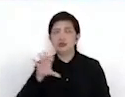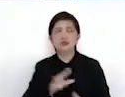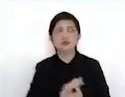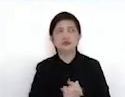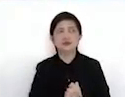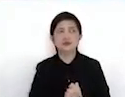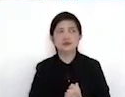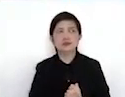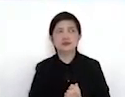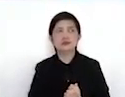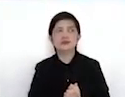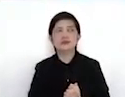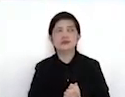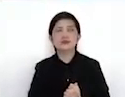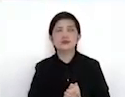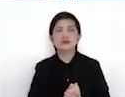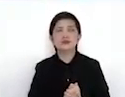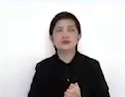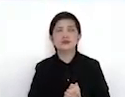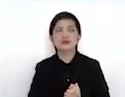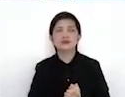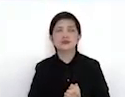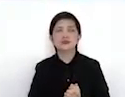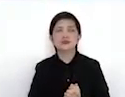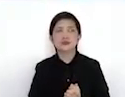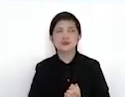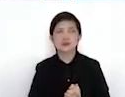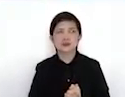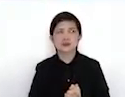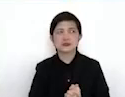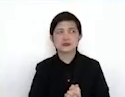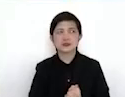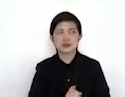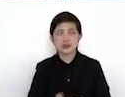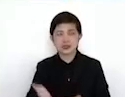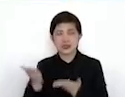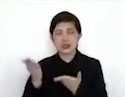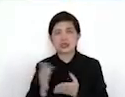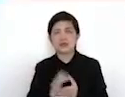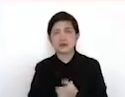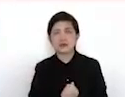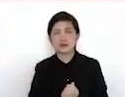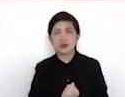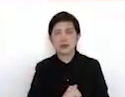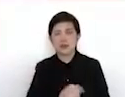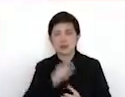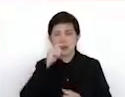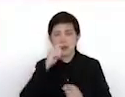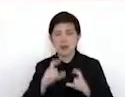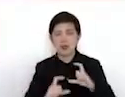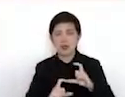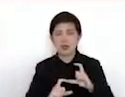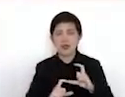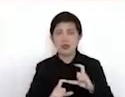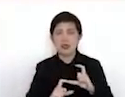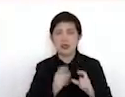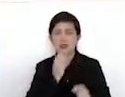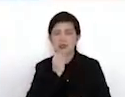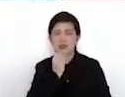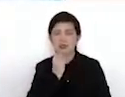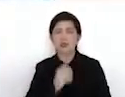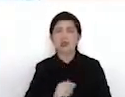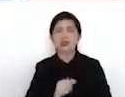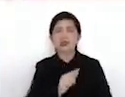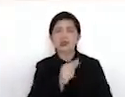Pak Kun ya bahwa Oh sudah mulai silakan pakosono waktu Ya baik jadi tentu saja ee setiap